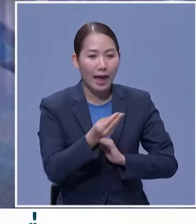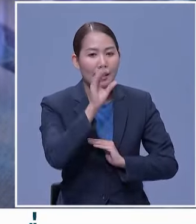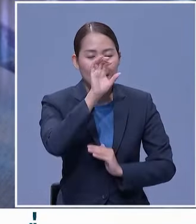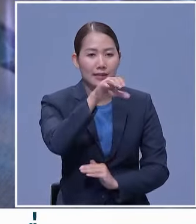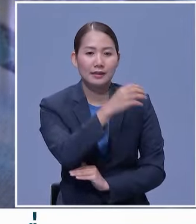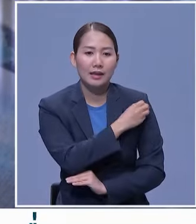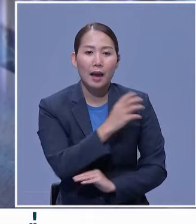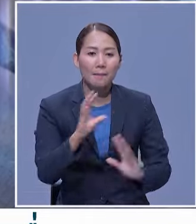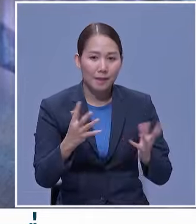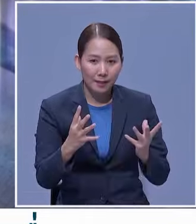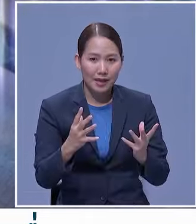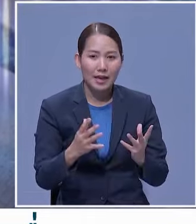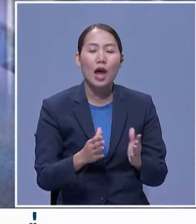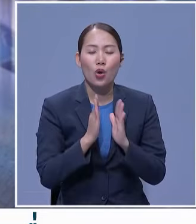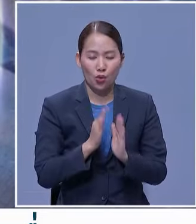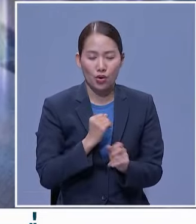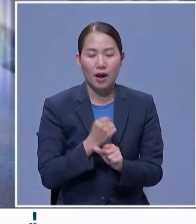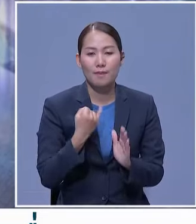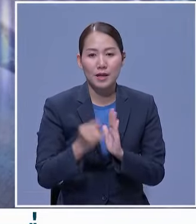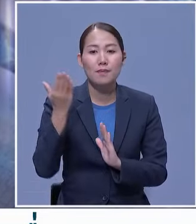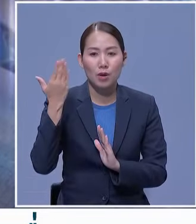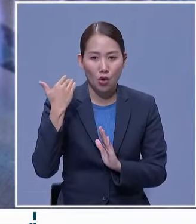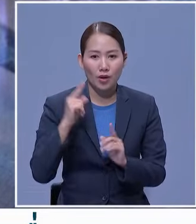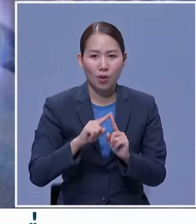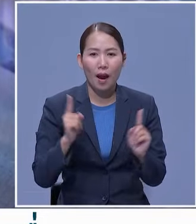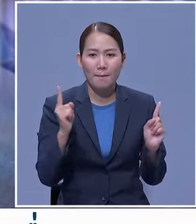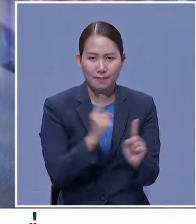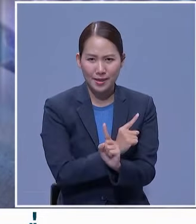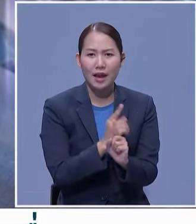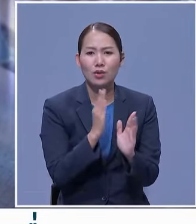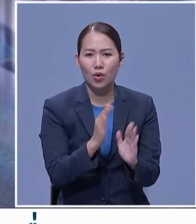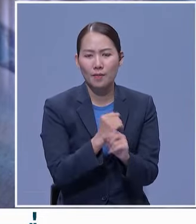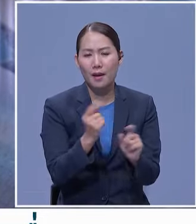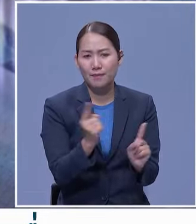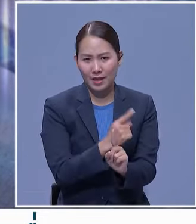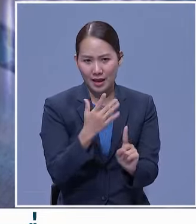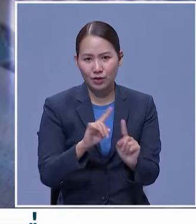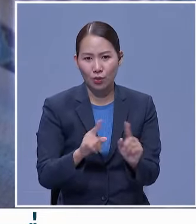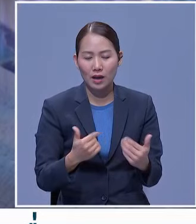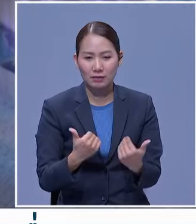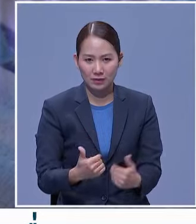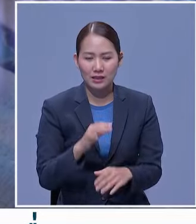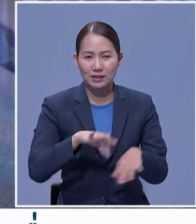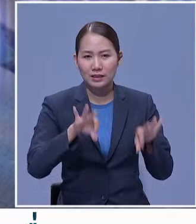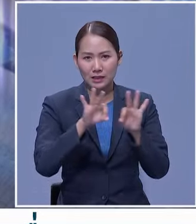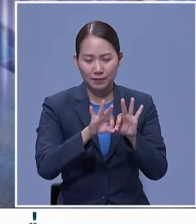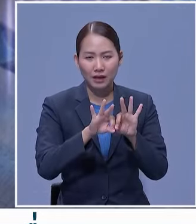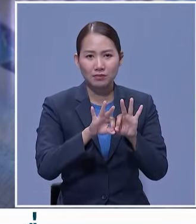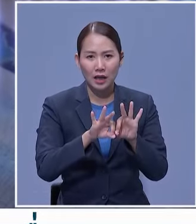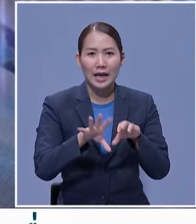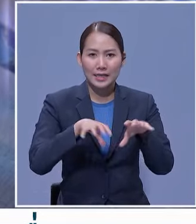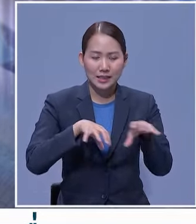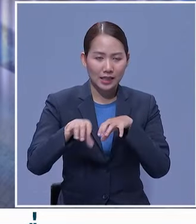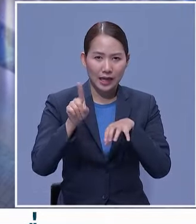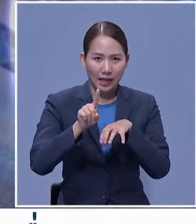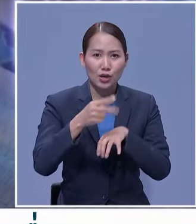ายังไงครับท่าน แก้ปัญหาก็ต้องพยายามกำชับลูกน้องเราแล้วก็เรียกลูกน้องเราเข้ามาจัด